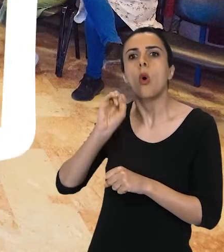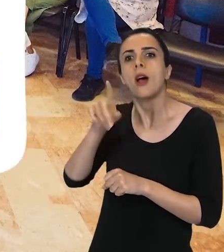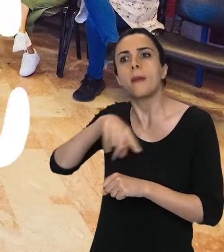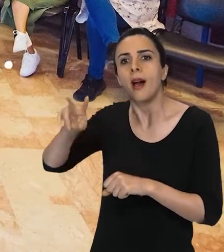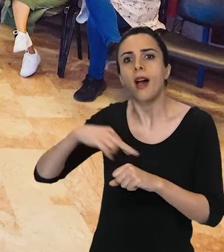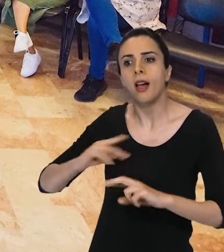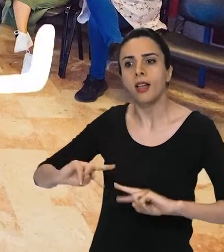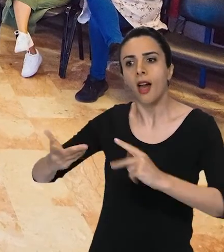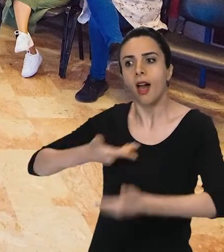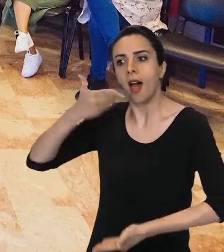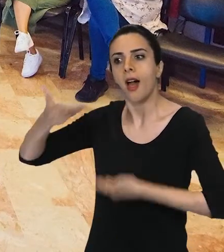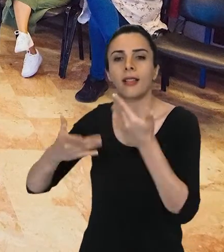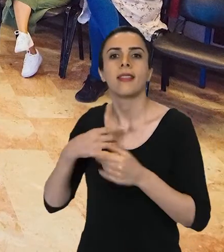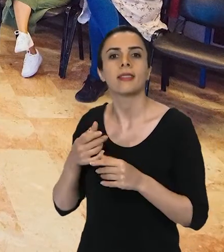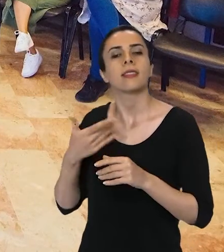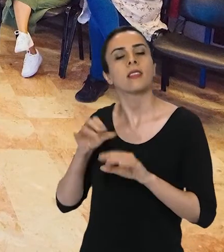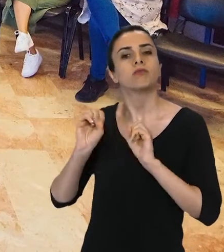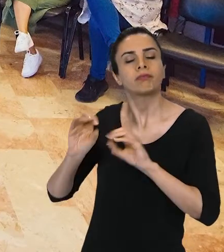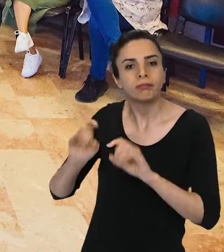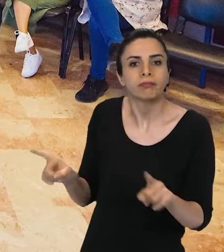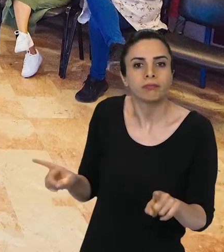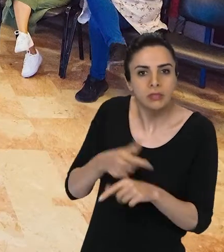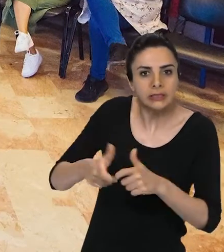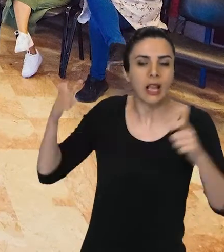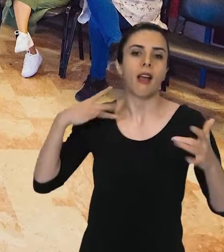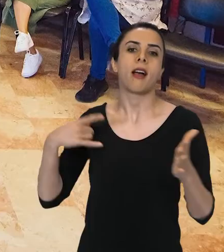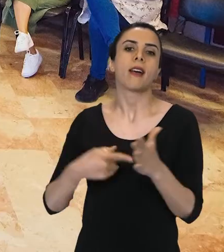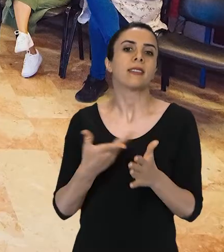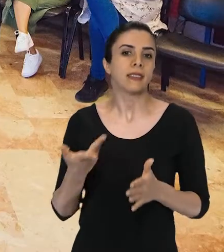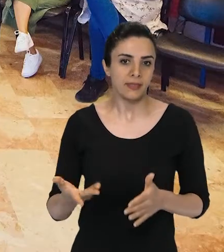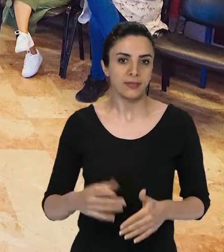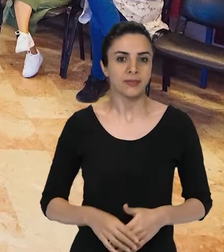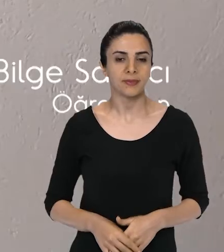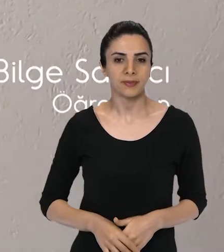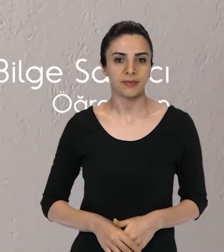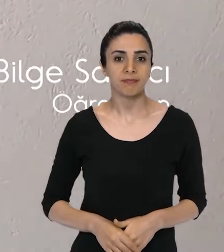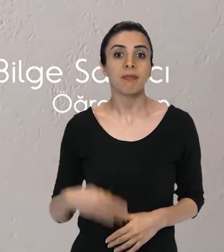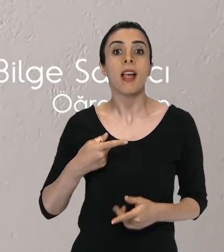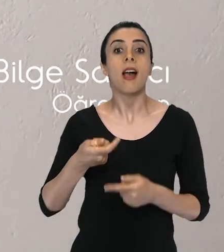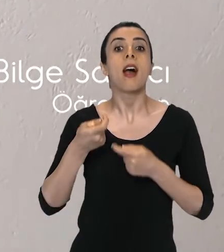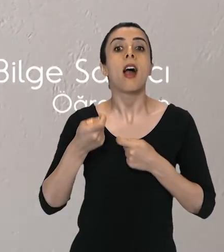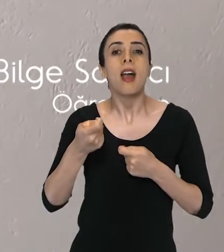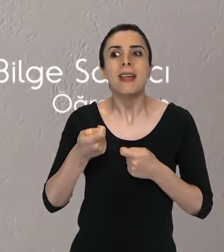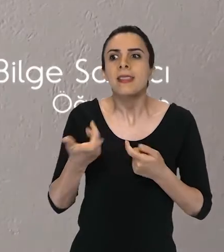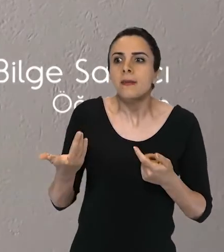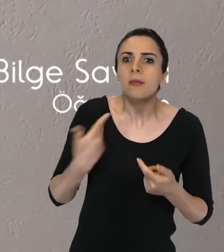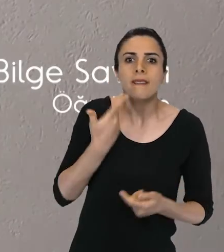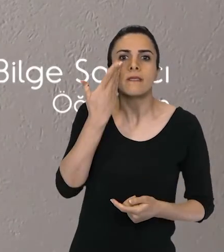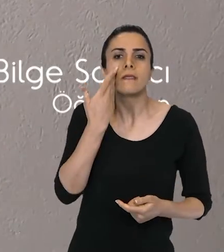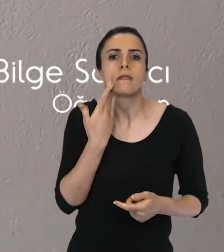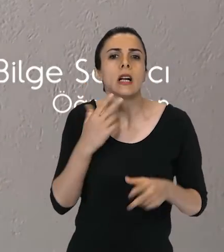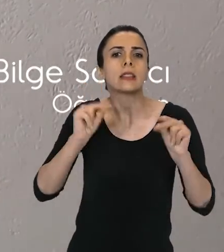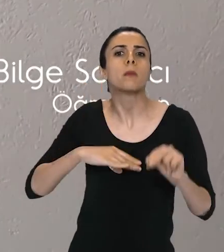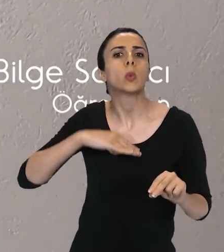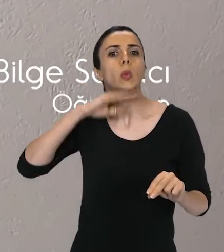aktarmasını amaçlıyoruz. Kursa katılan öğretmenlerin sunumlarının fotoğrafları gösteriliyor. Eğitimler dolu dolu geçti. Her bir